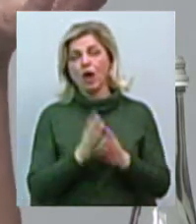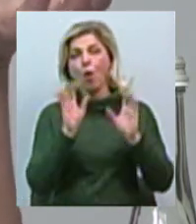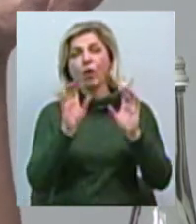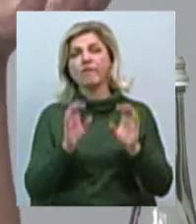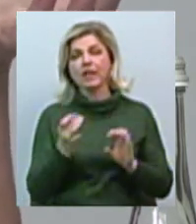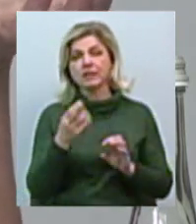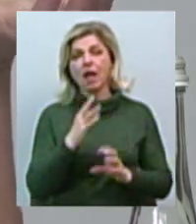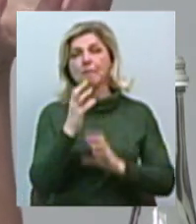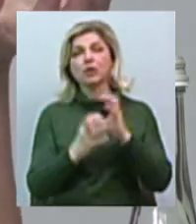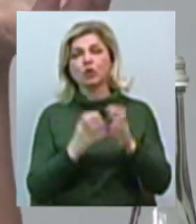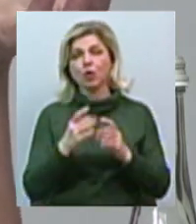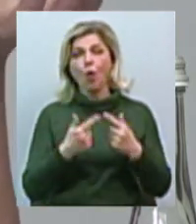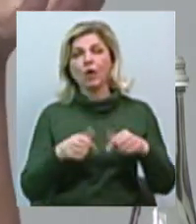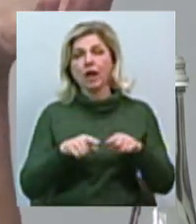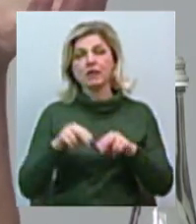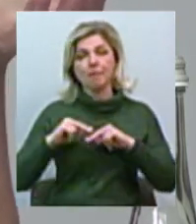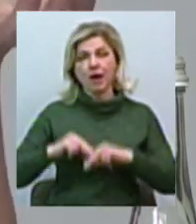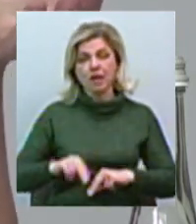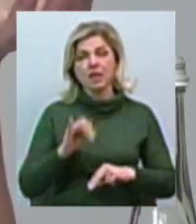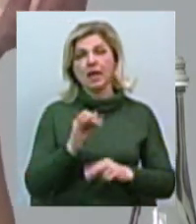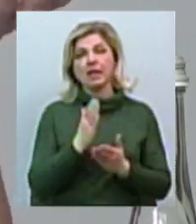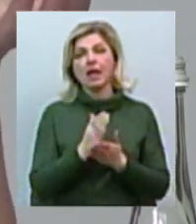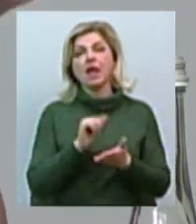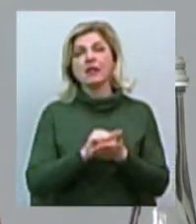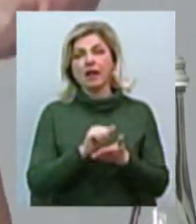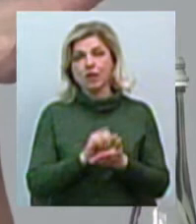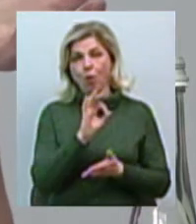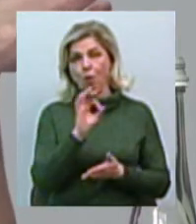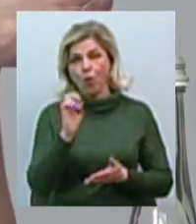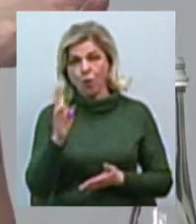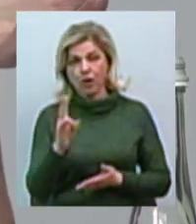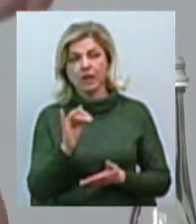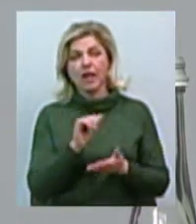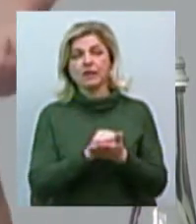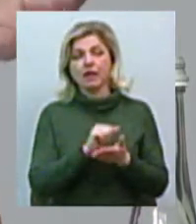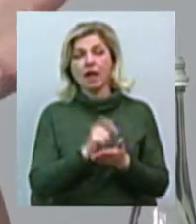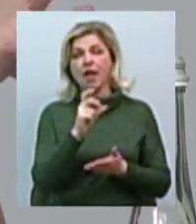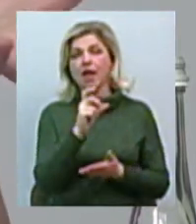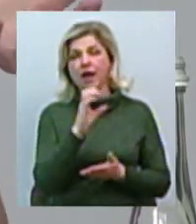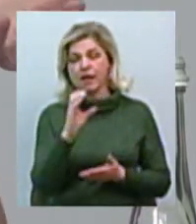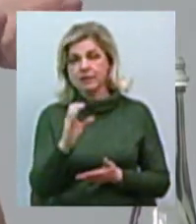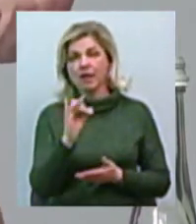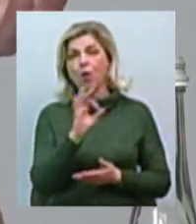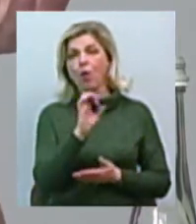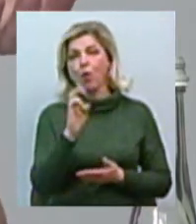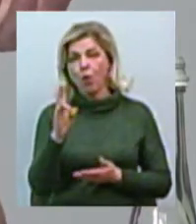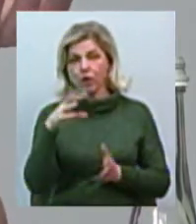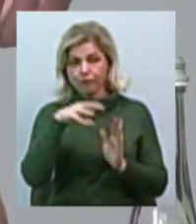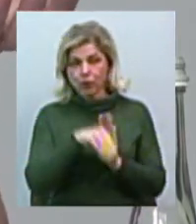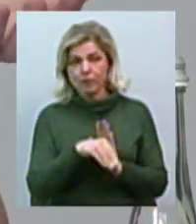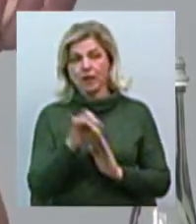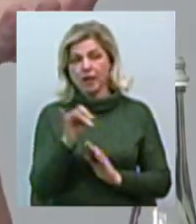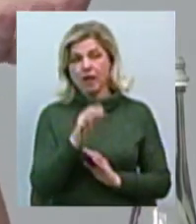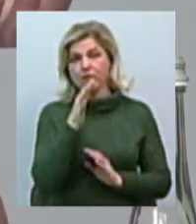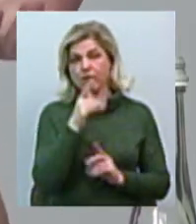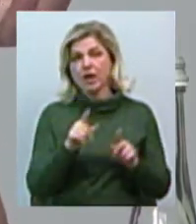Міжнародної організації праці, які є в директивах ООН, в директивах ЄС і ООН в тому числі, і під